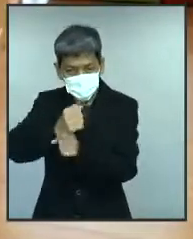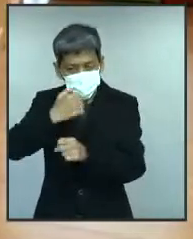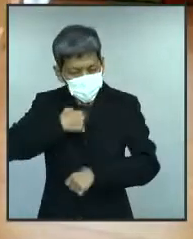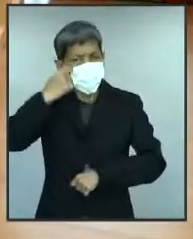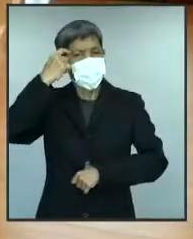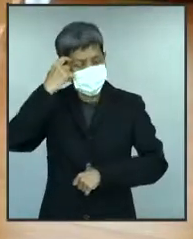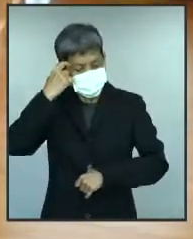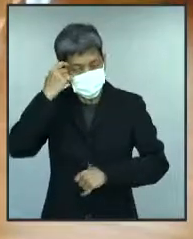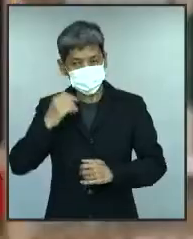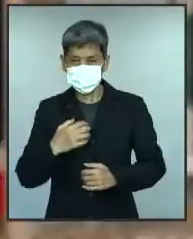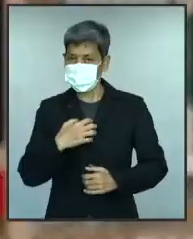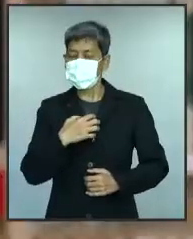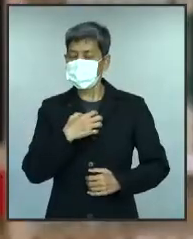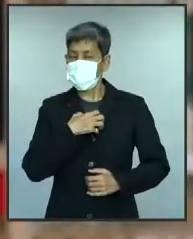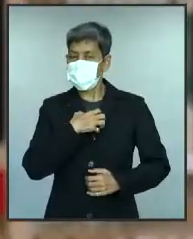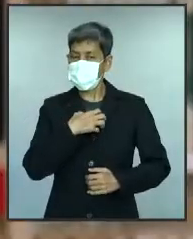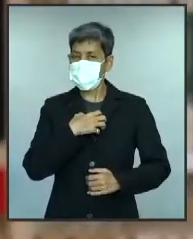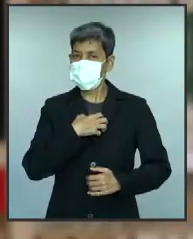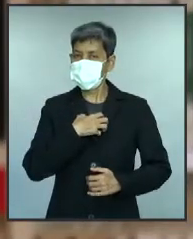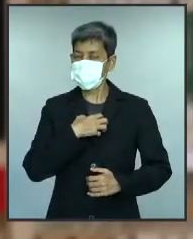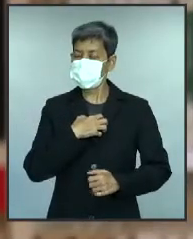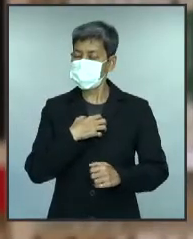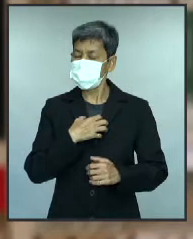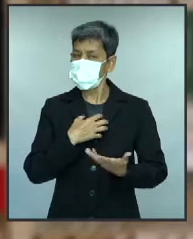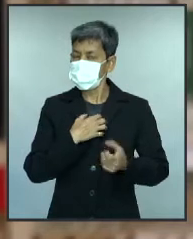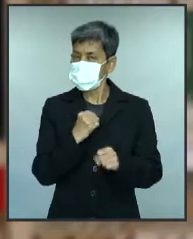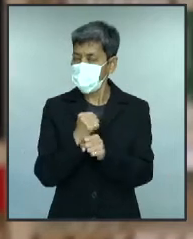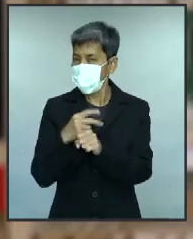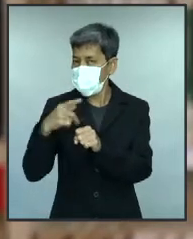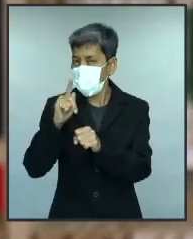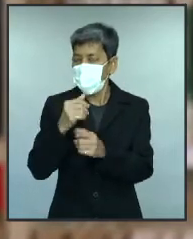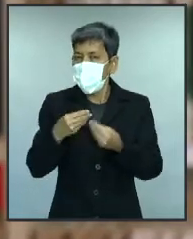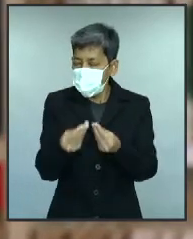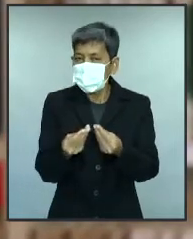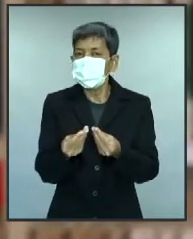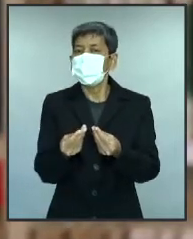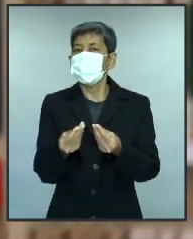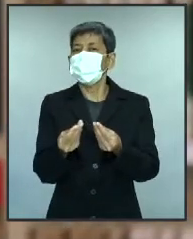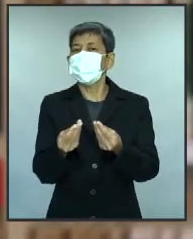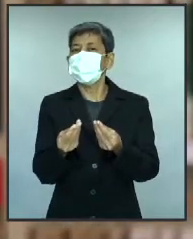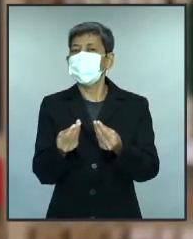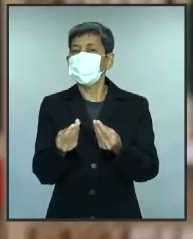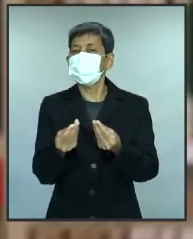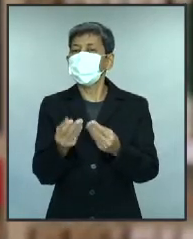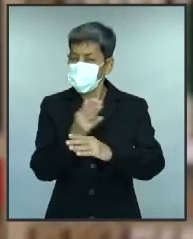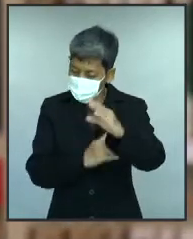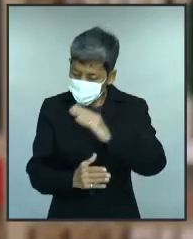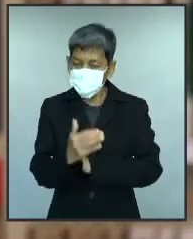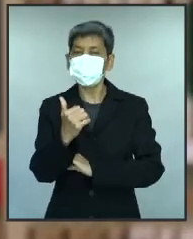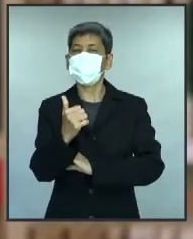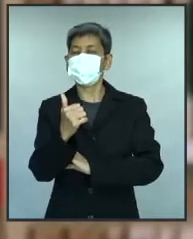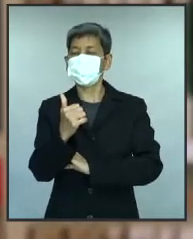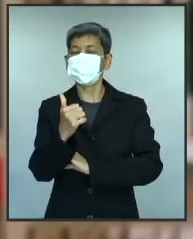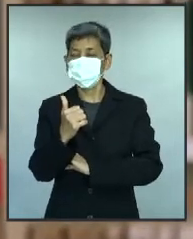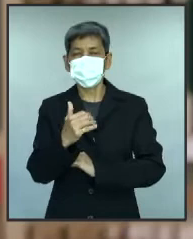ลยคิดว่าตรงนี้เองเนี่ยมันน่าจะประยุกต์งานตรงนี้เอาไปใช้กับทางผู้พิ